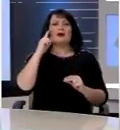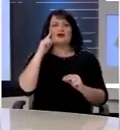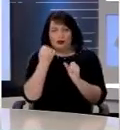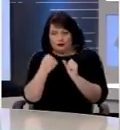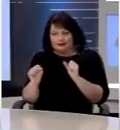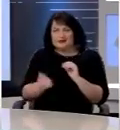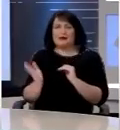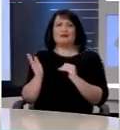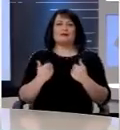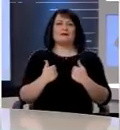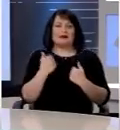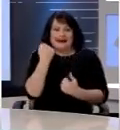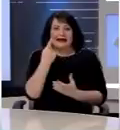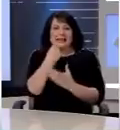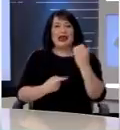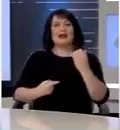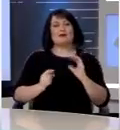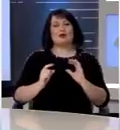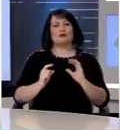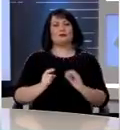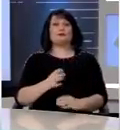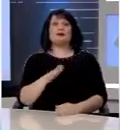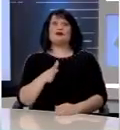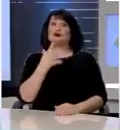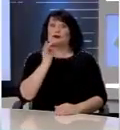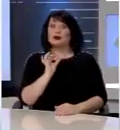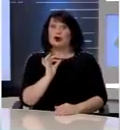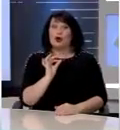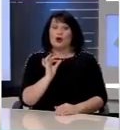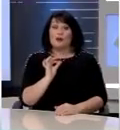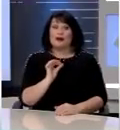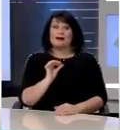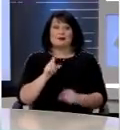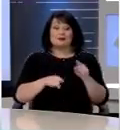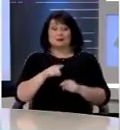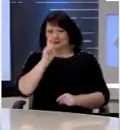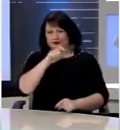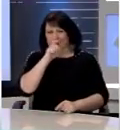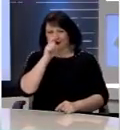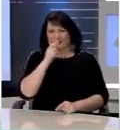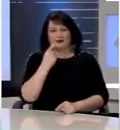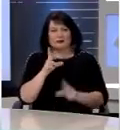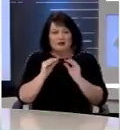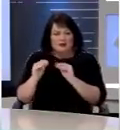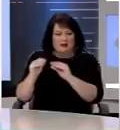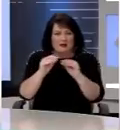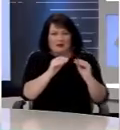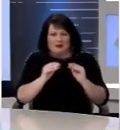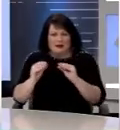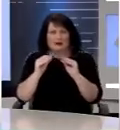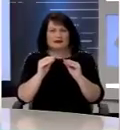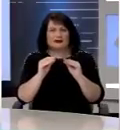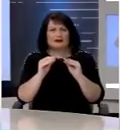μου. Και ίσως γι' αυτό διάφοροι παπαγάλοι και σήμερα πάλι αναρωτιόντουσαν με